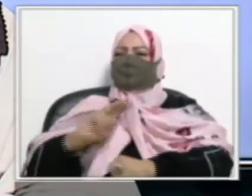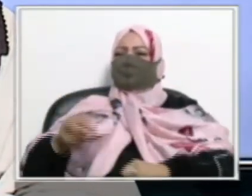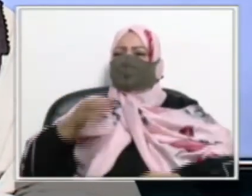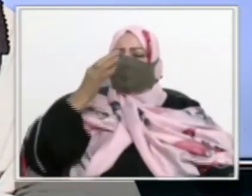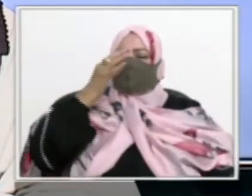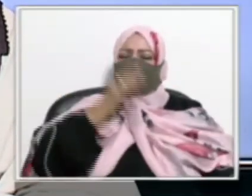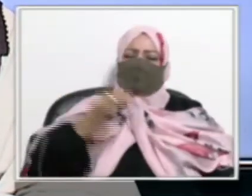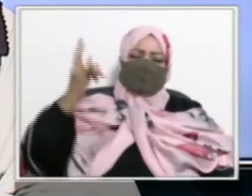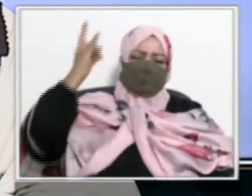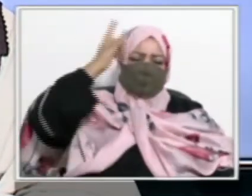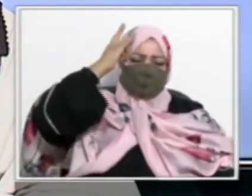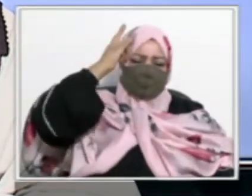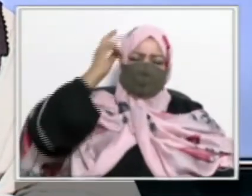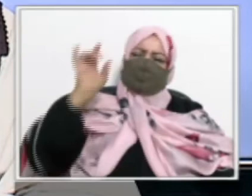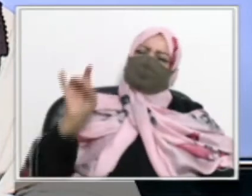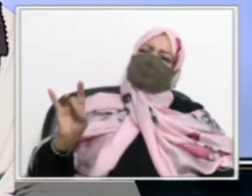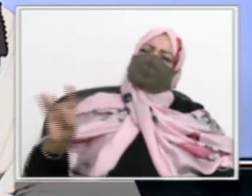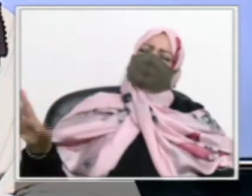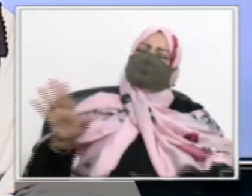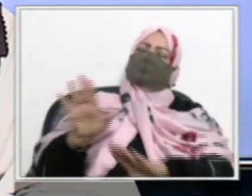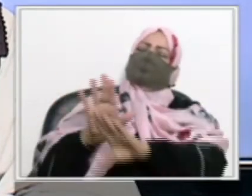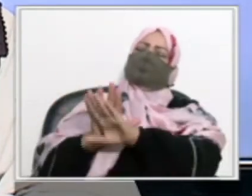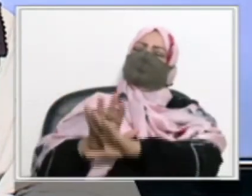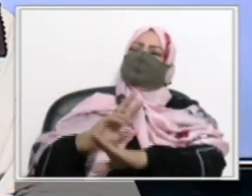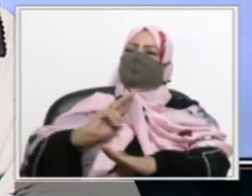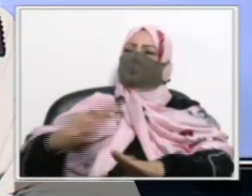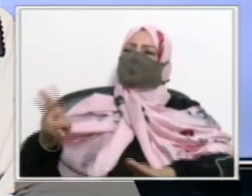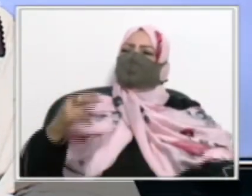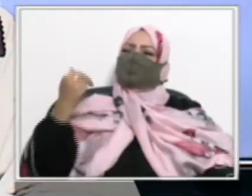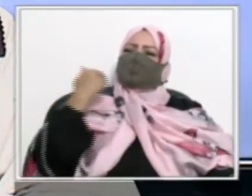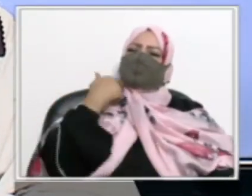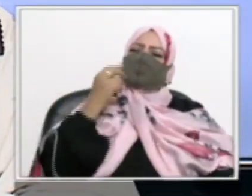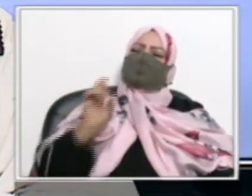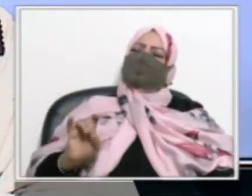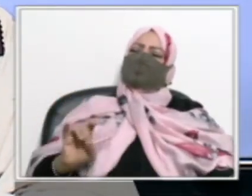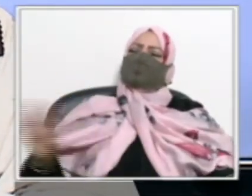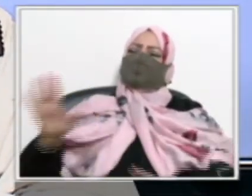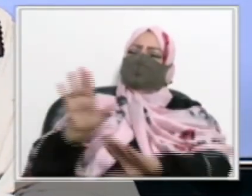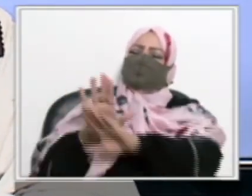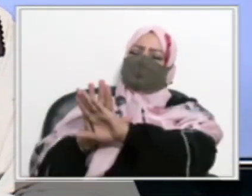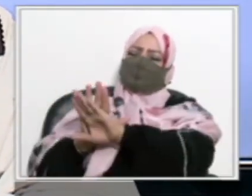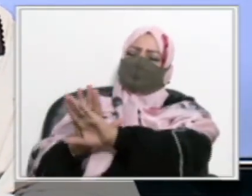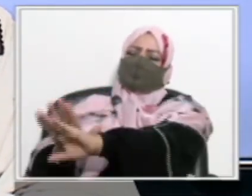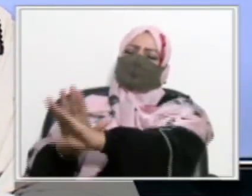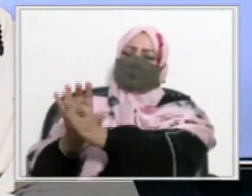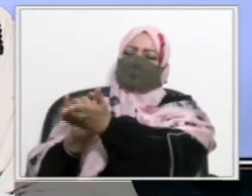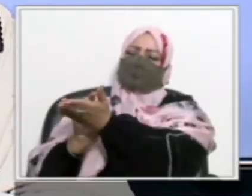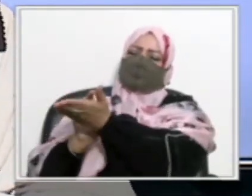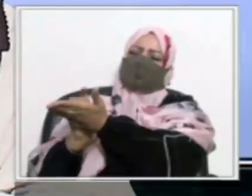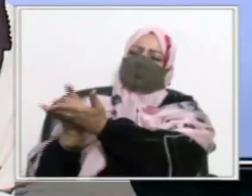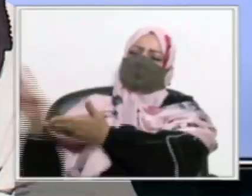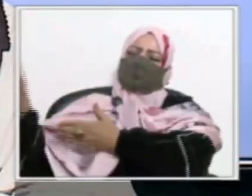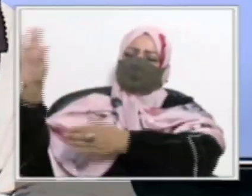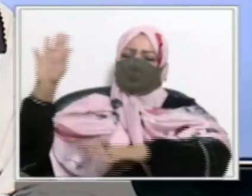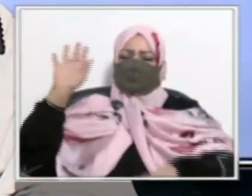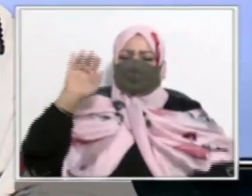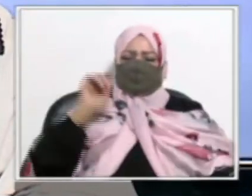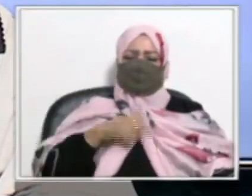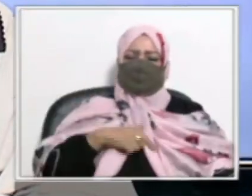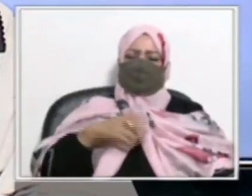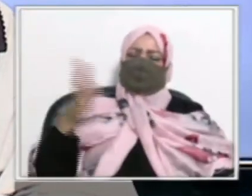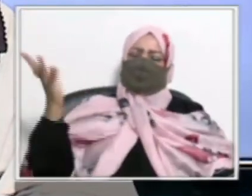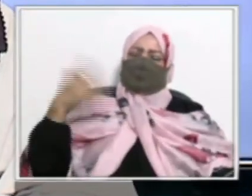أن يعيذك ويحميك وأن يعصمك من هذه المحرمات التي تحصل في